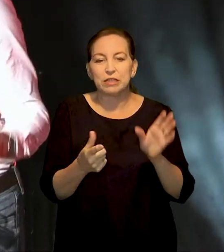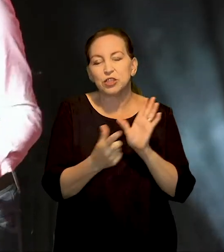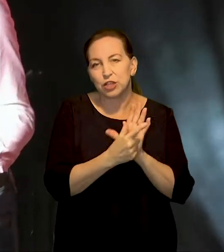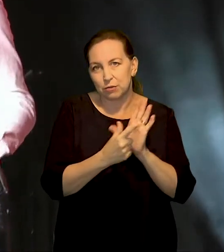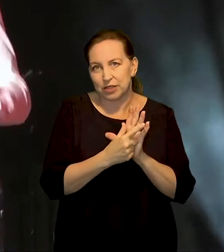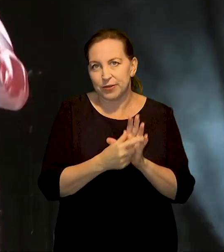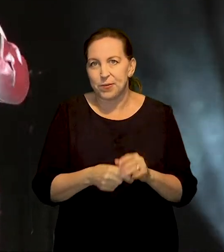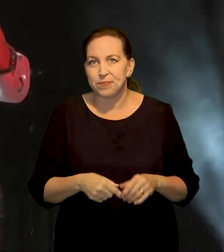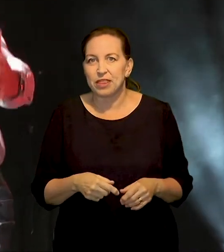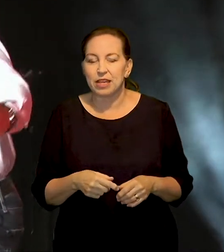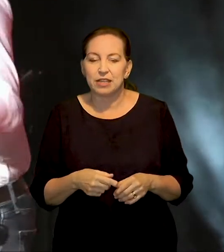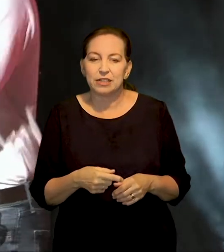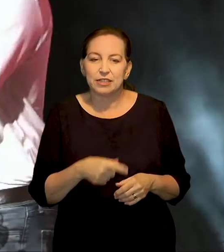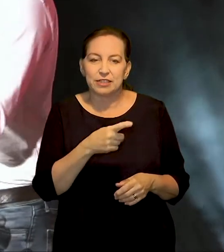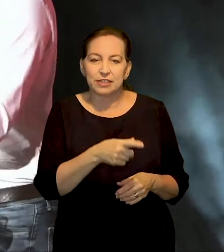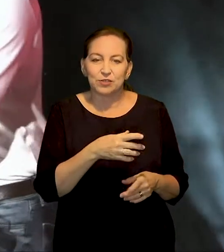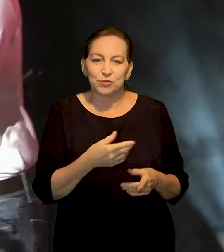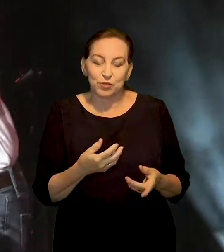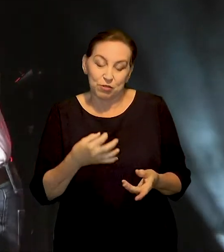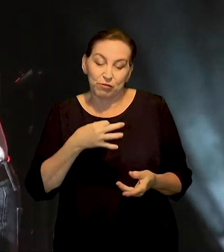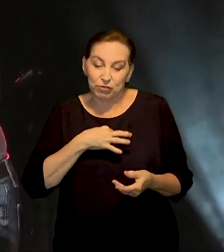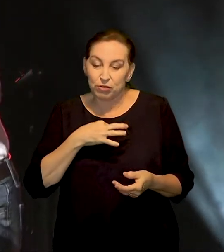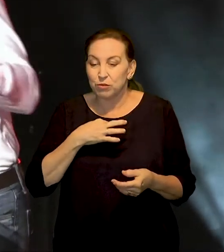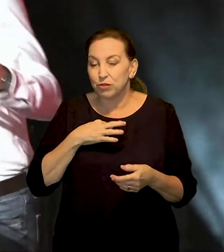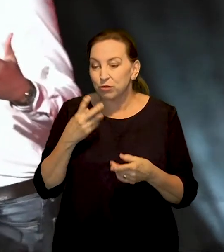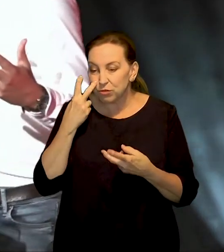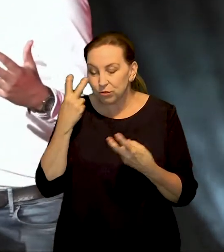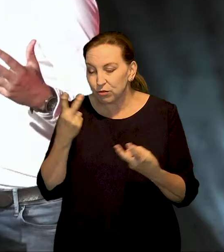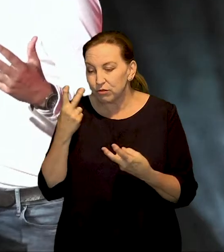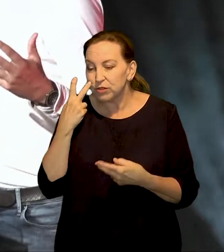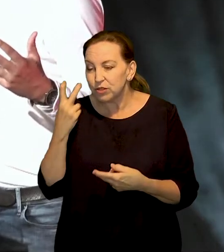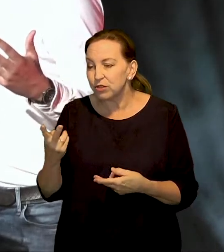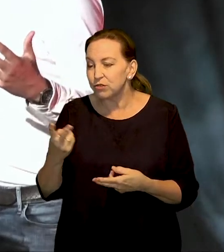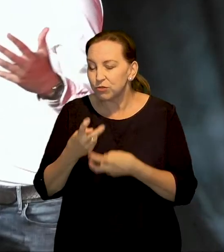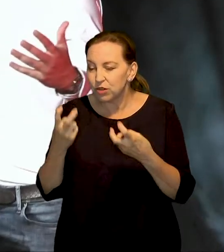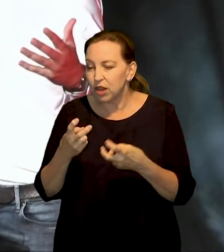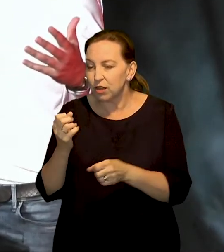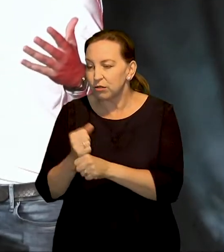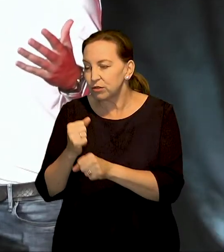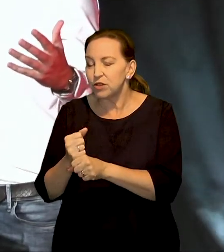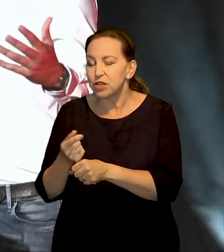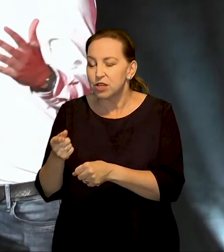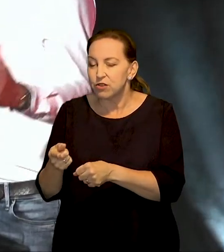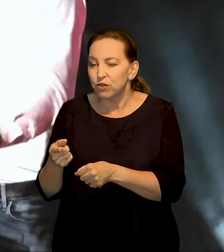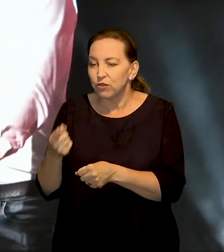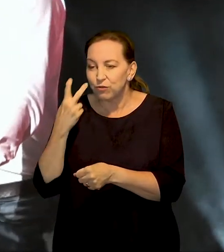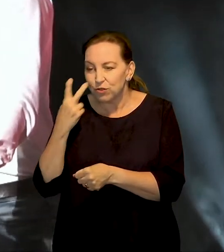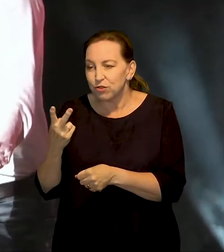tak. Niektórzy politycznie, ja politycznie też odpowiem tak.